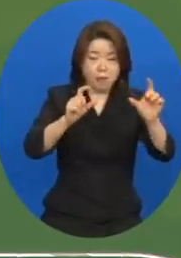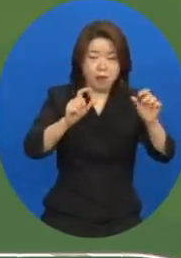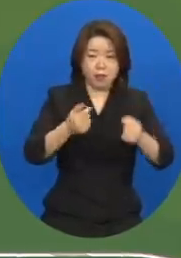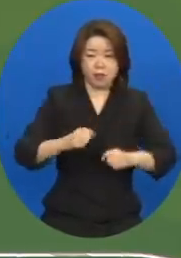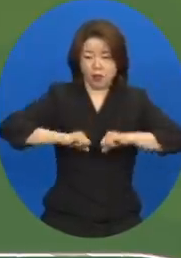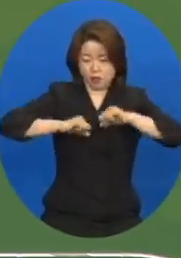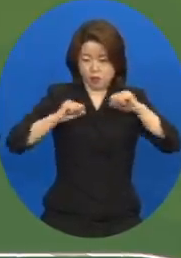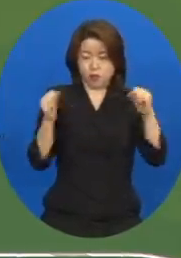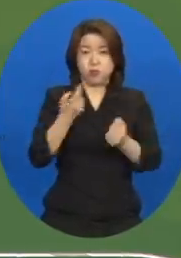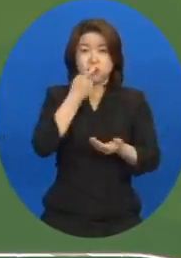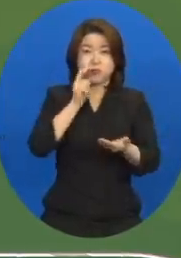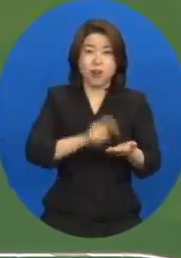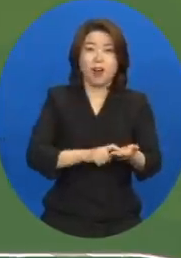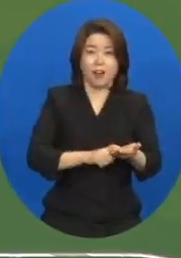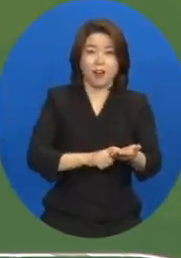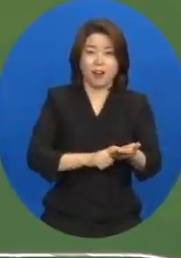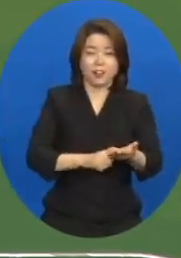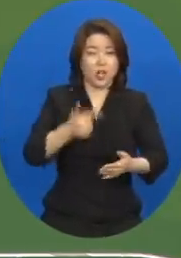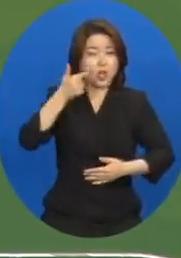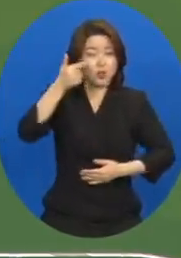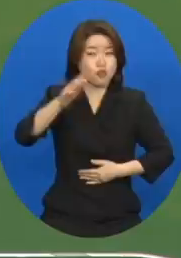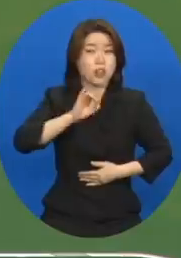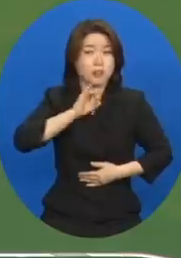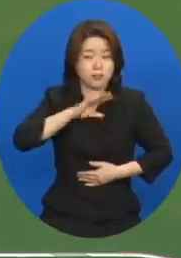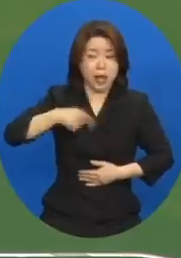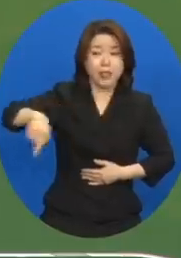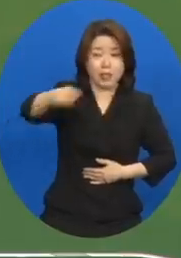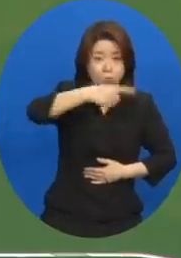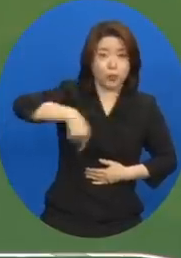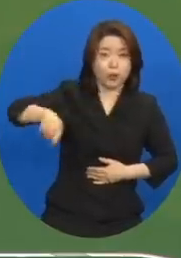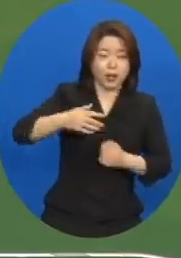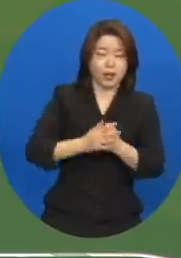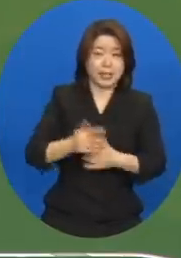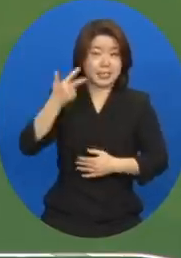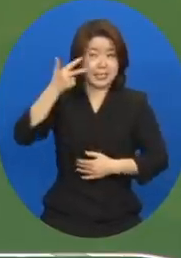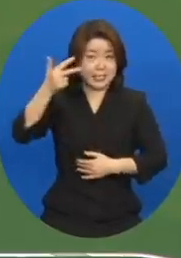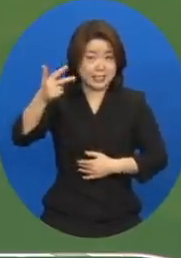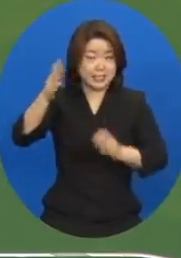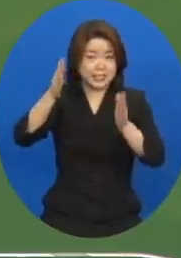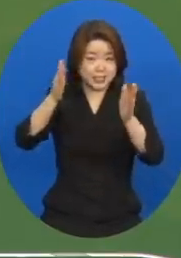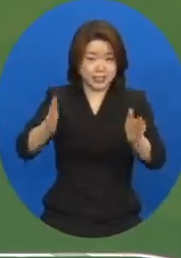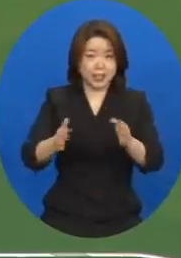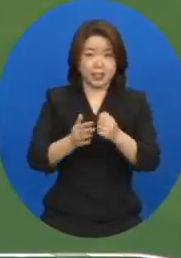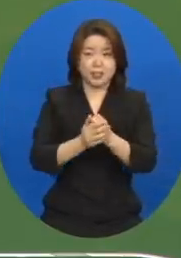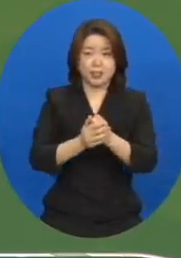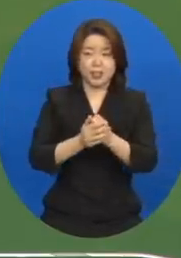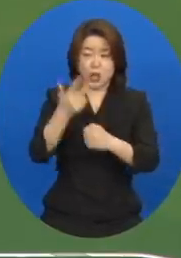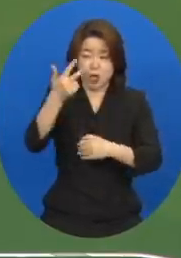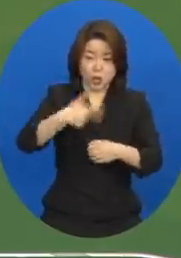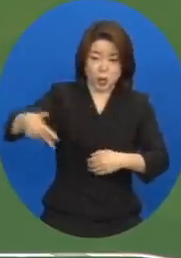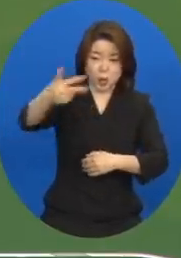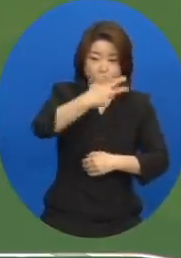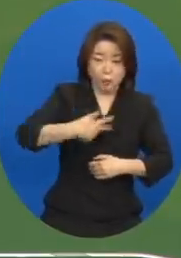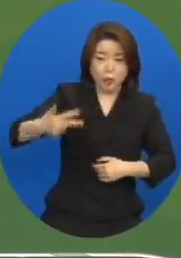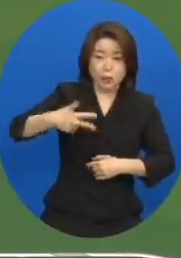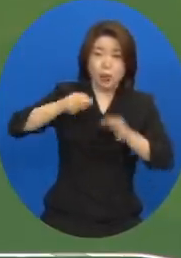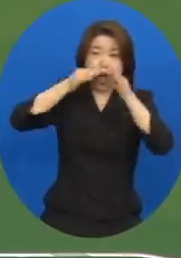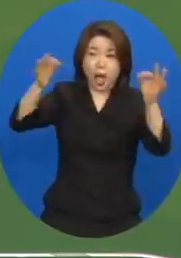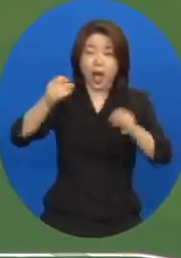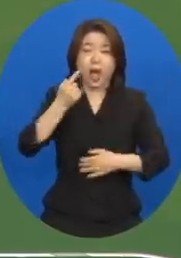얼마나 좋습니까? 6일만 돌으라. 7일째는 7번 돌고 소리를 한번 쳐봐라.